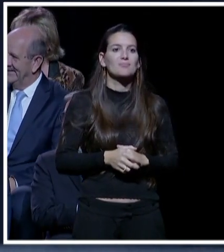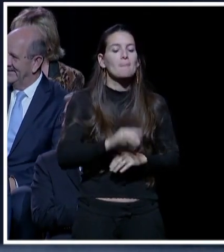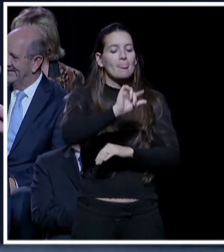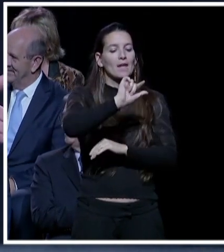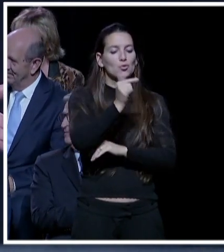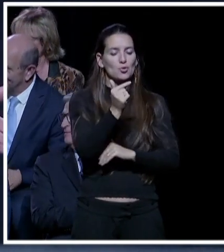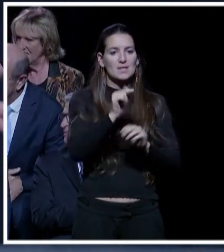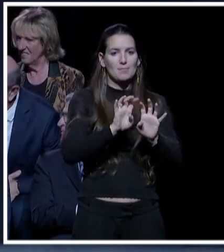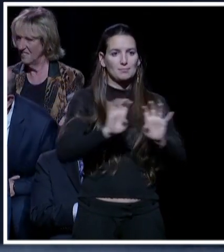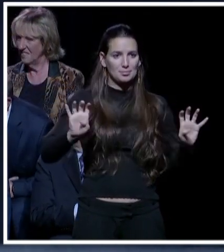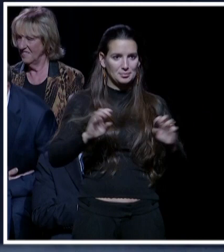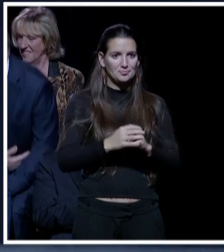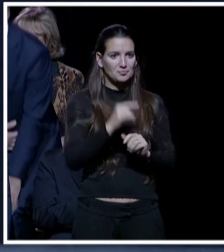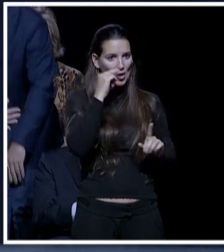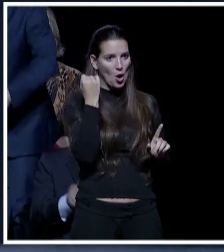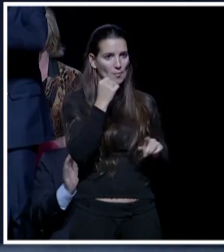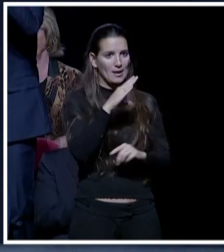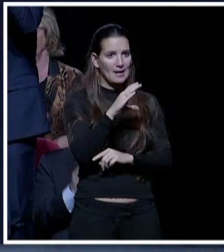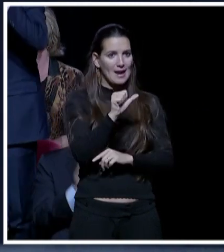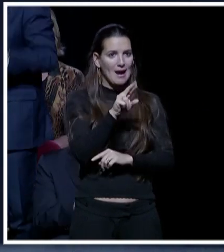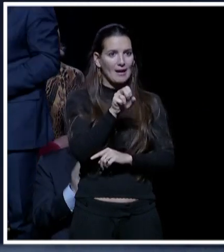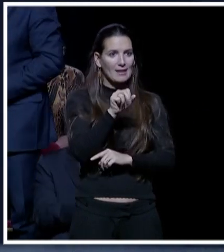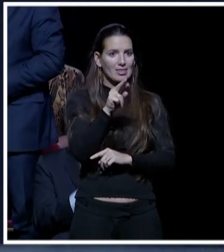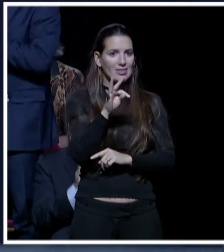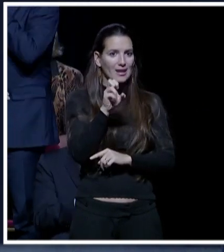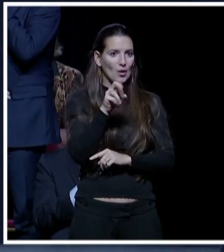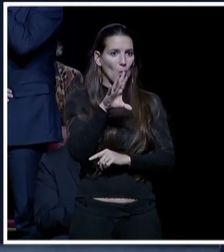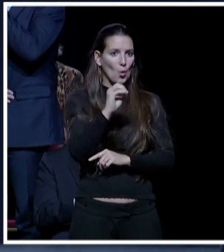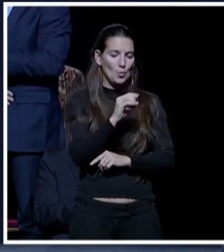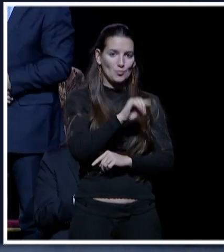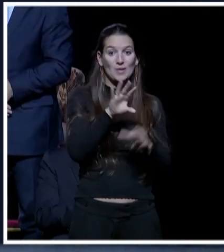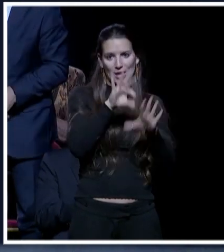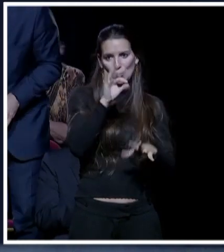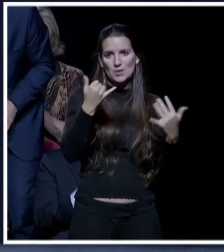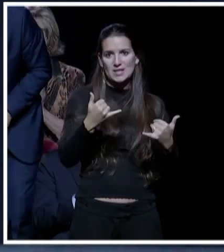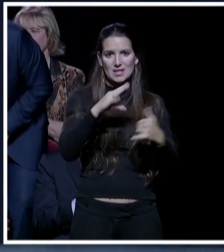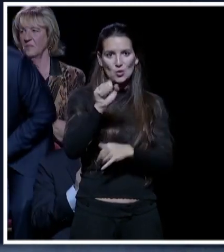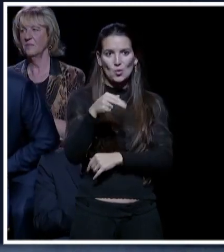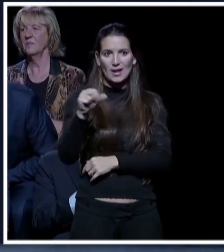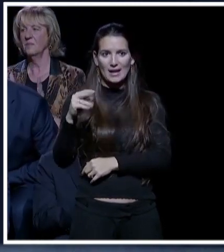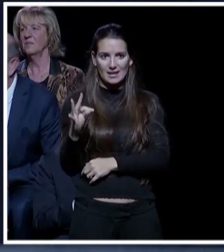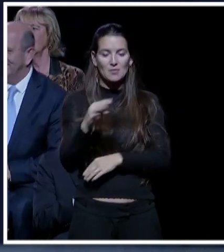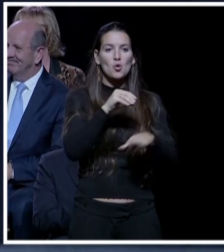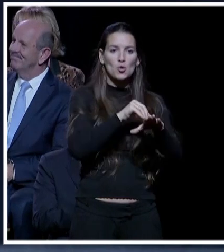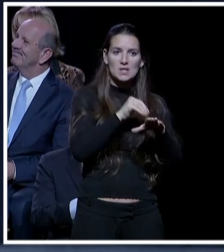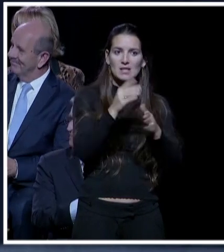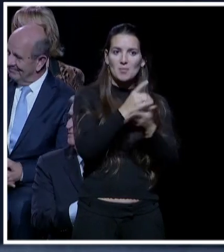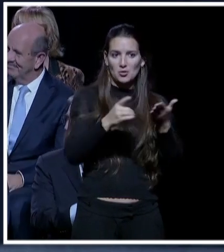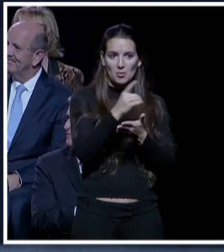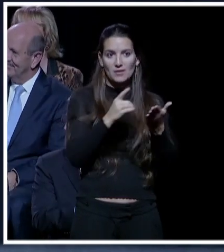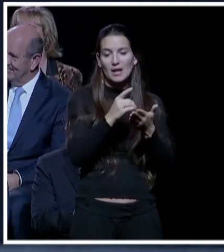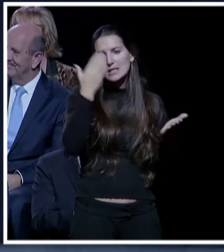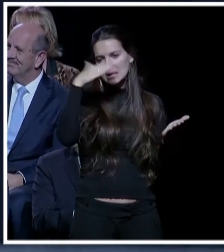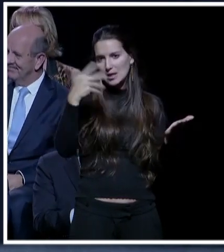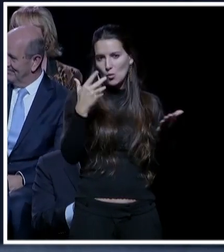avec Didier Carretero, que vous connaissez, qui est élu au Canet, conseiller départemental. Et donc, vous le savez, il